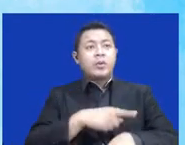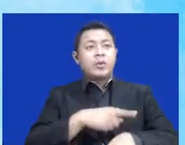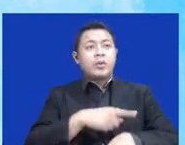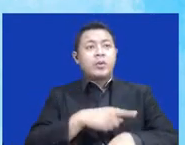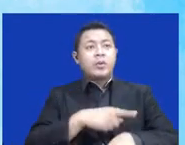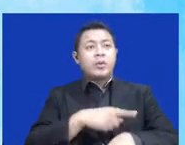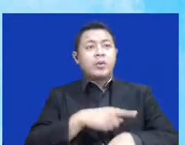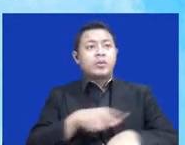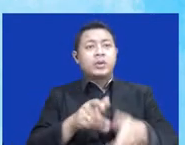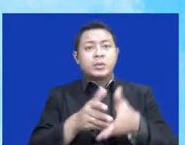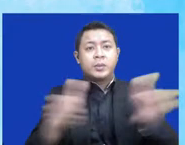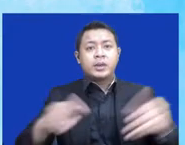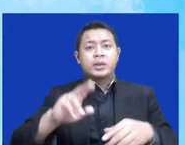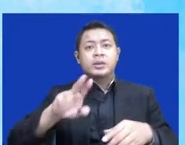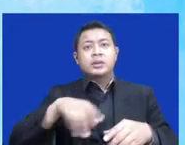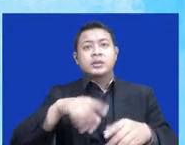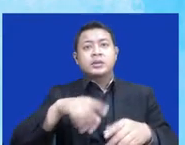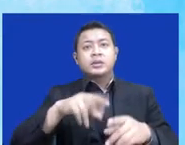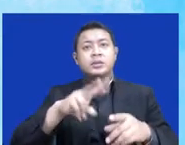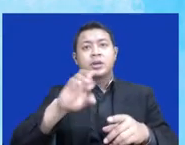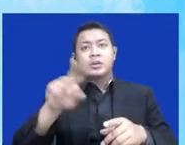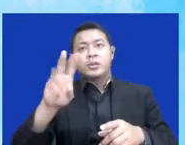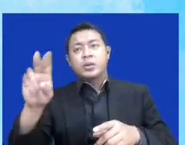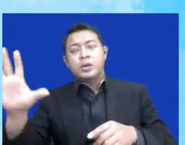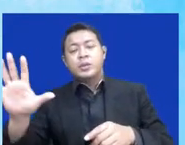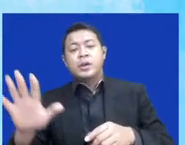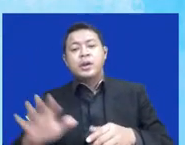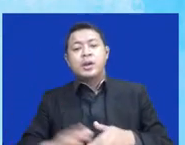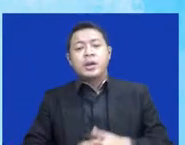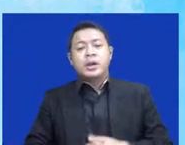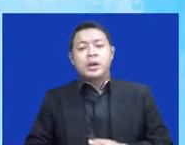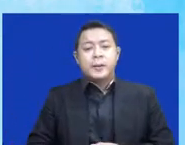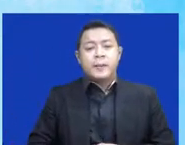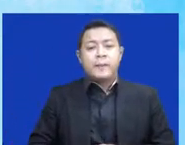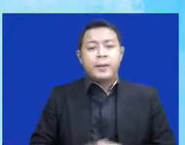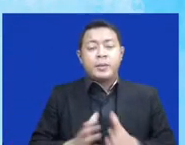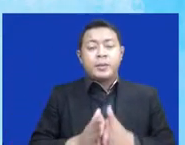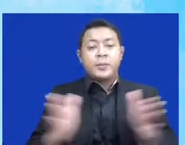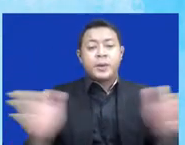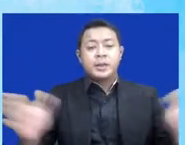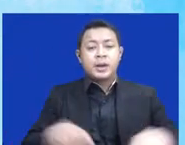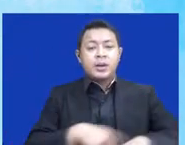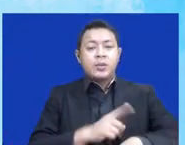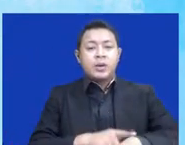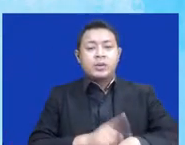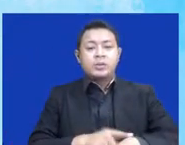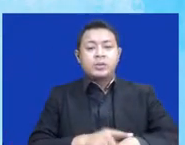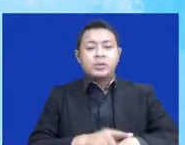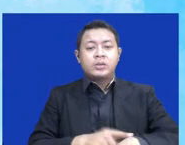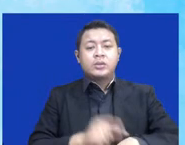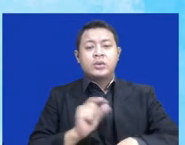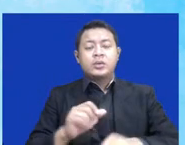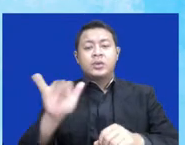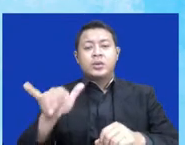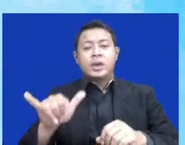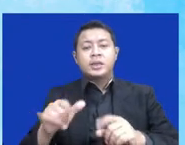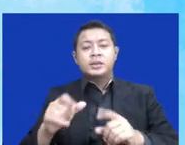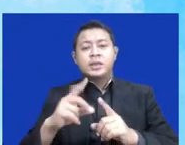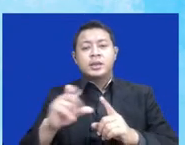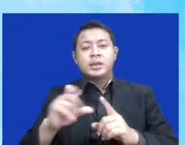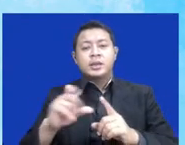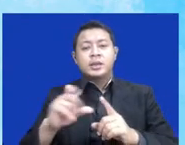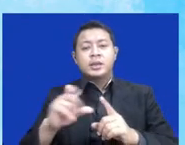2025, yang pasti seneng banget gitu loh. Berarti lebih panjang lagi nih waktunya untuk Yayasan Plan bersama AstraZeneca dan